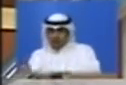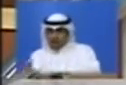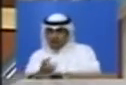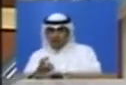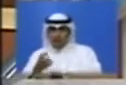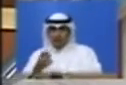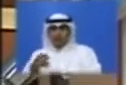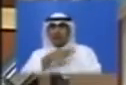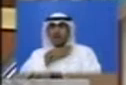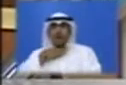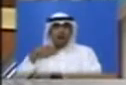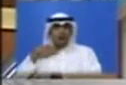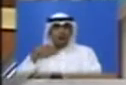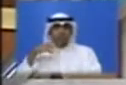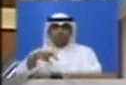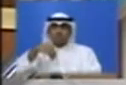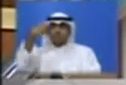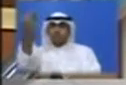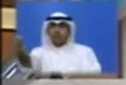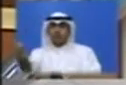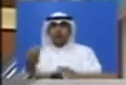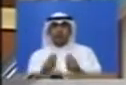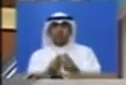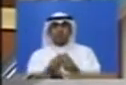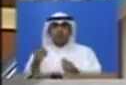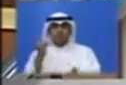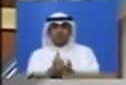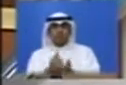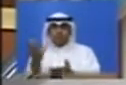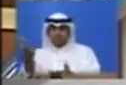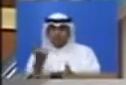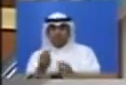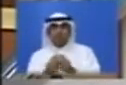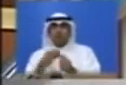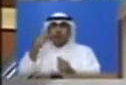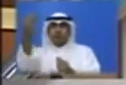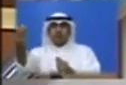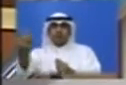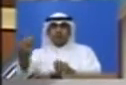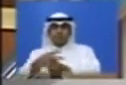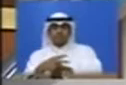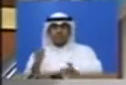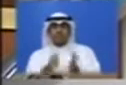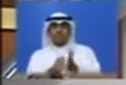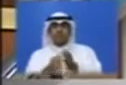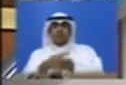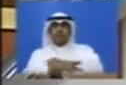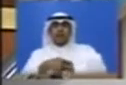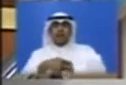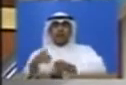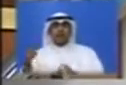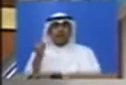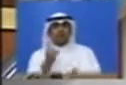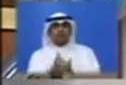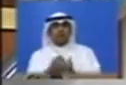اللحم الأضحية أو الأضحية بالكامل. فبيت الزكاة يستقبل هذه اللحوم مباشرة عن طريق برادات مجهزة وتوزع بالتعاون مع